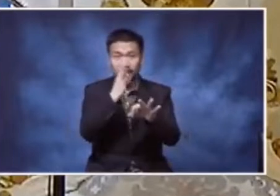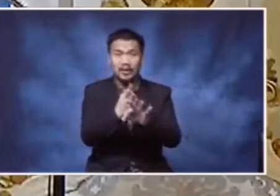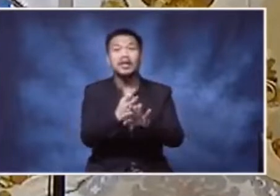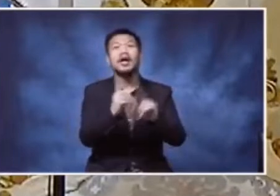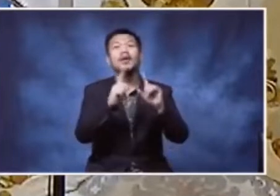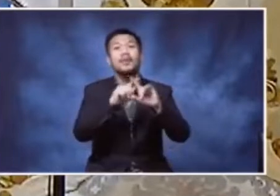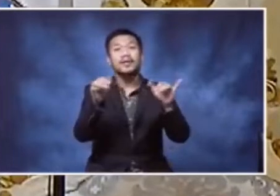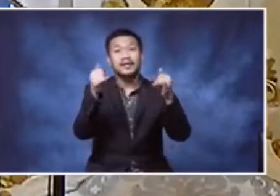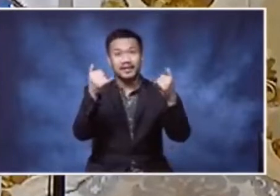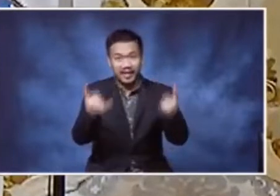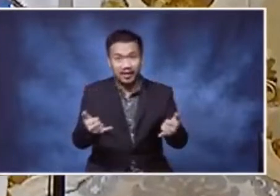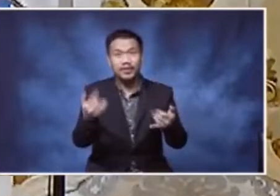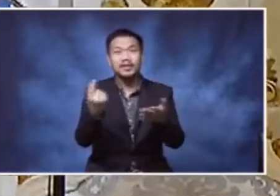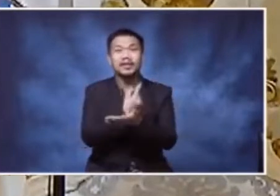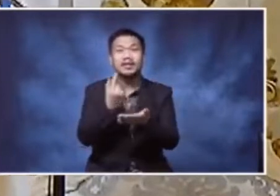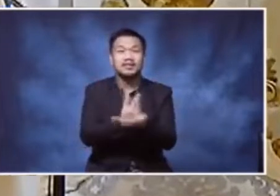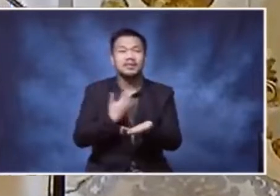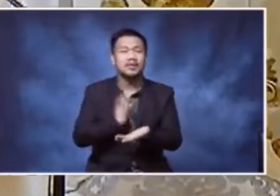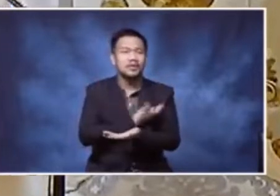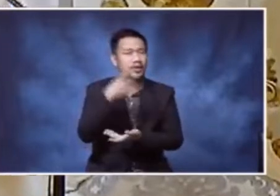ng Diyos sa kanyang pangako.